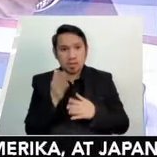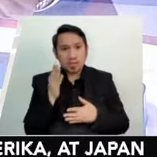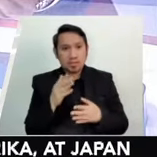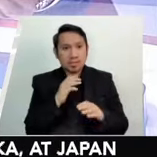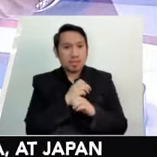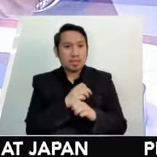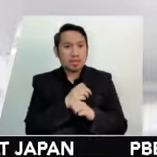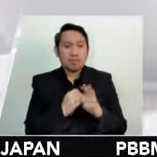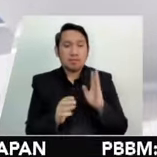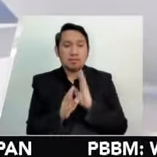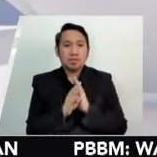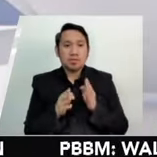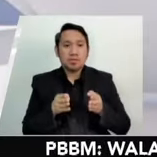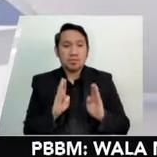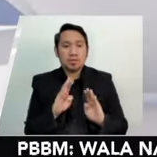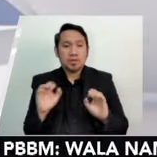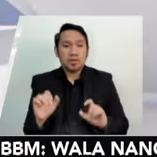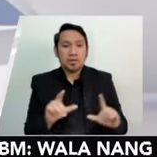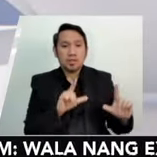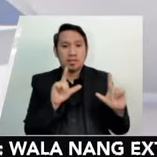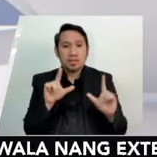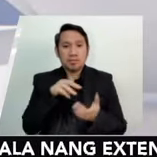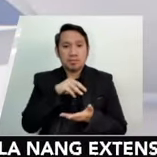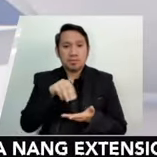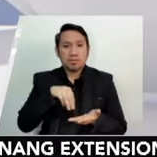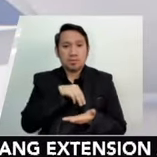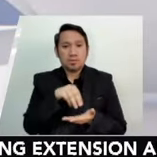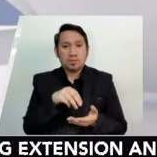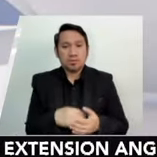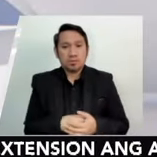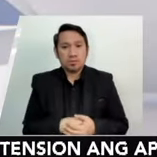balita si James Agustin. James?